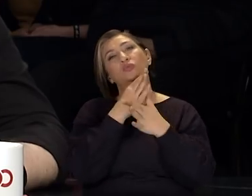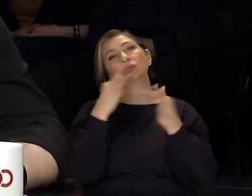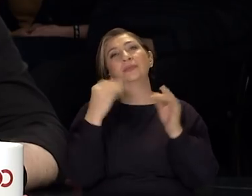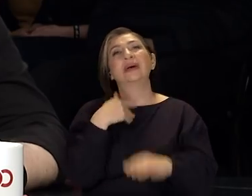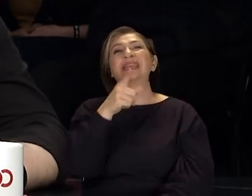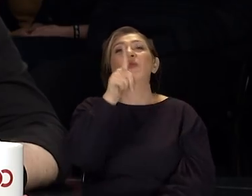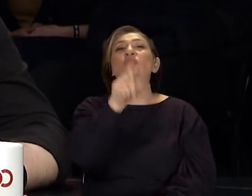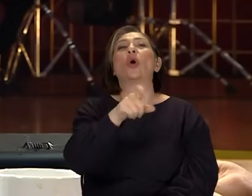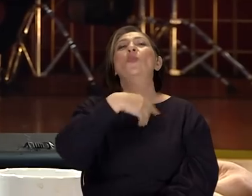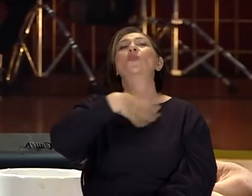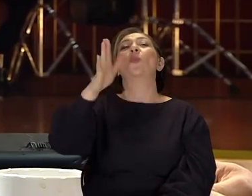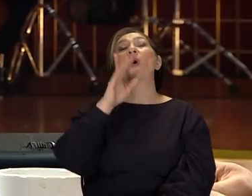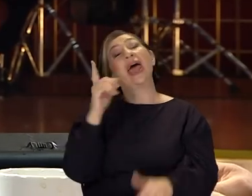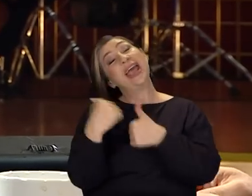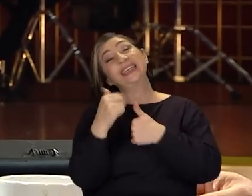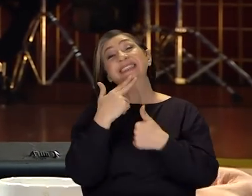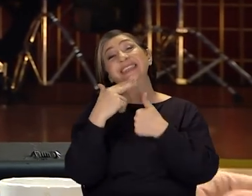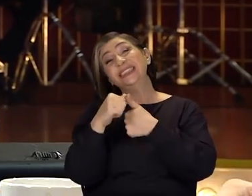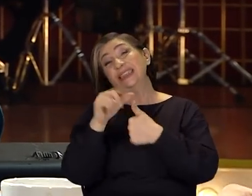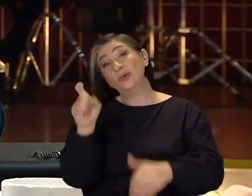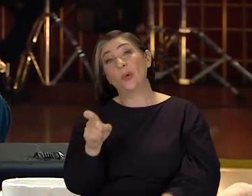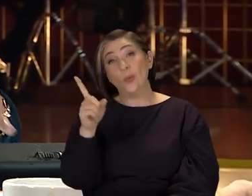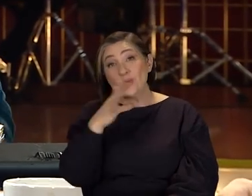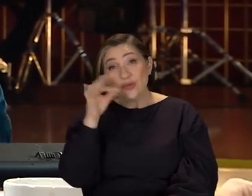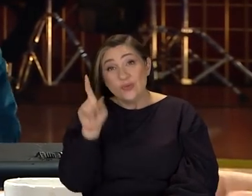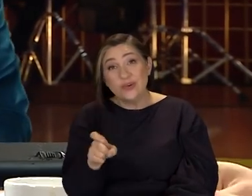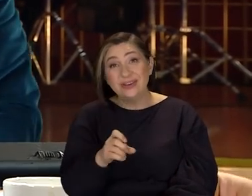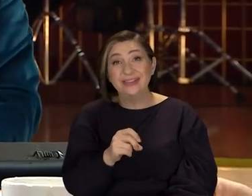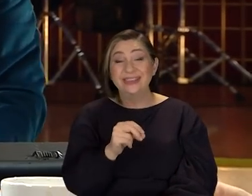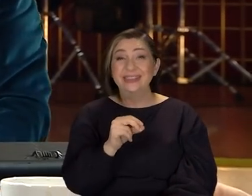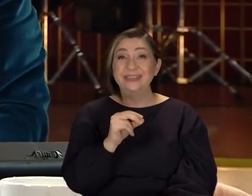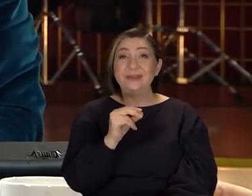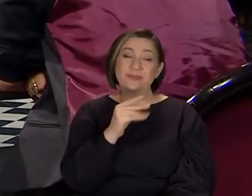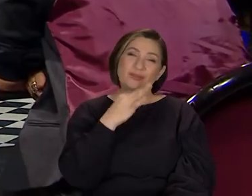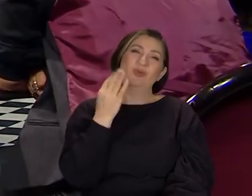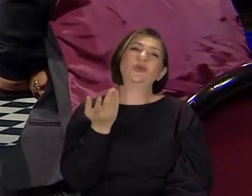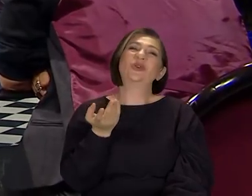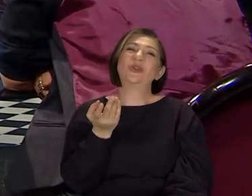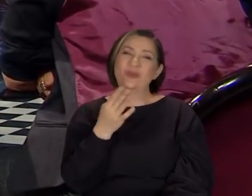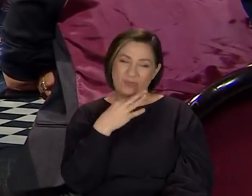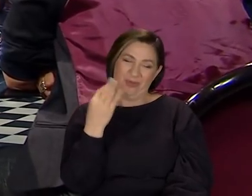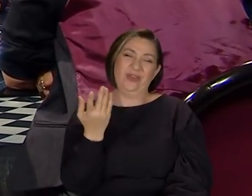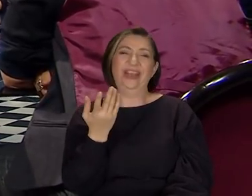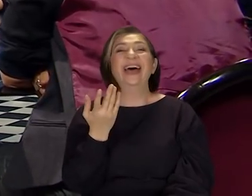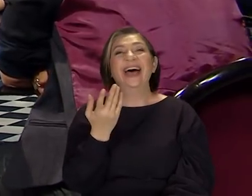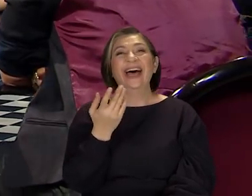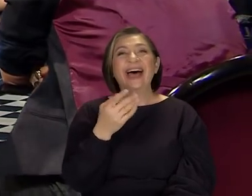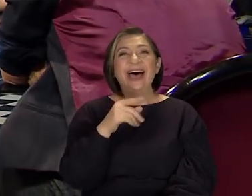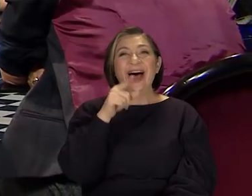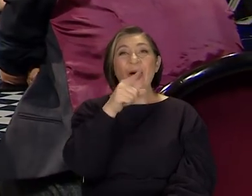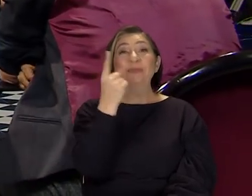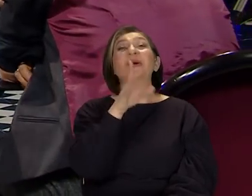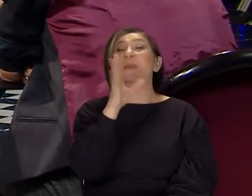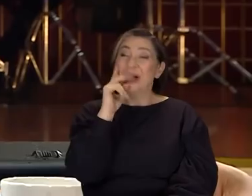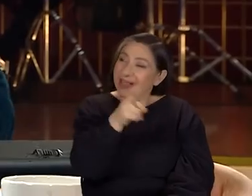onu sana sormuyorum. O, o mutlu mu? Onu soruyorum. Güler mutlu mudur? Mutludur. Mutludur. Ya değil mi? Öyle baba öyle bir durum